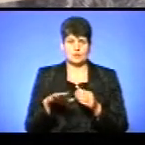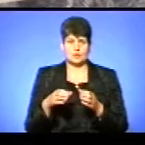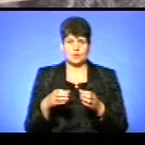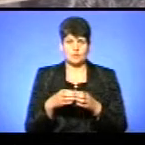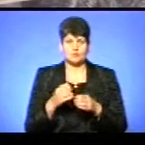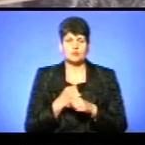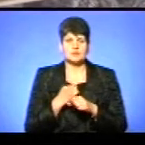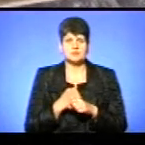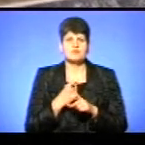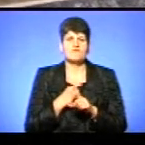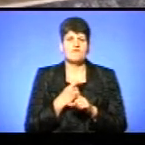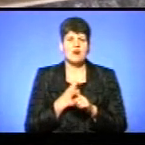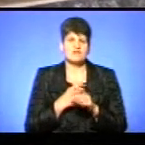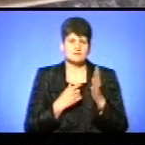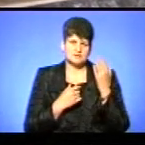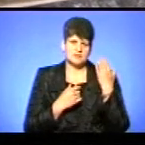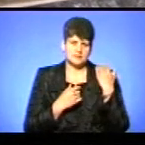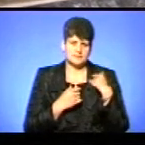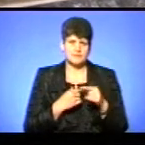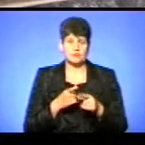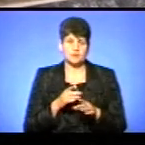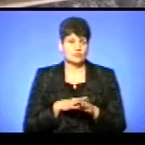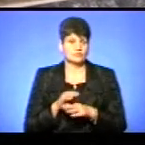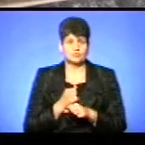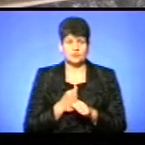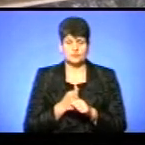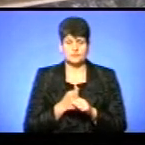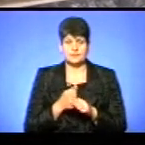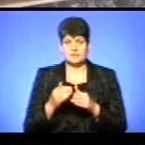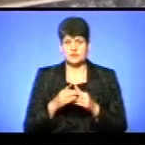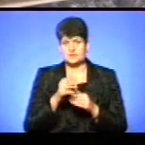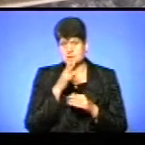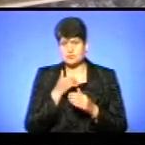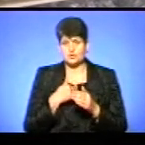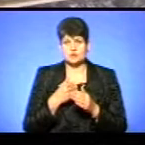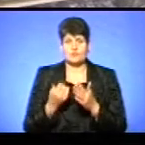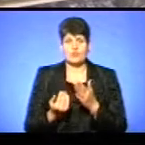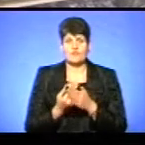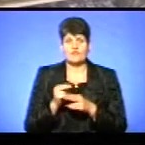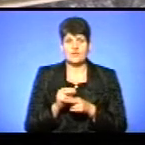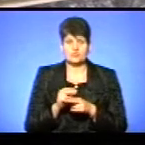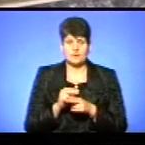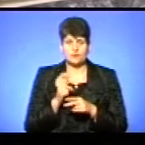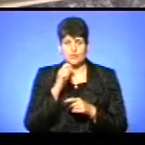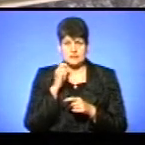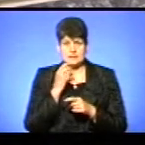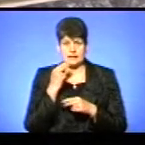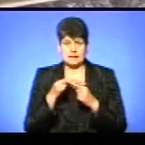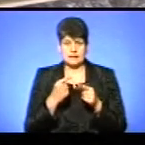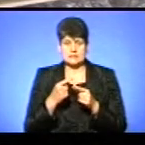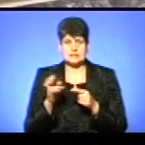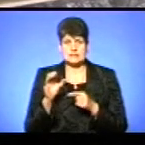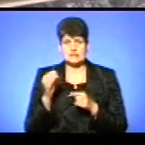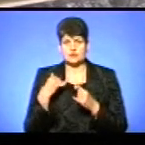за Австрії, і вони всі повністю діють. Ми десь ближчим часом хочемо їх відновити в таких українських традиціях, синьо-жовтих